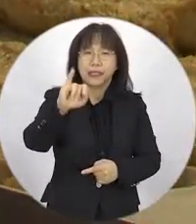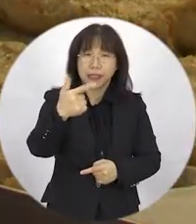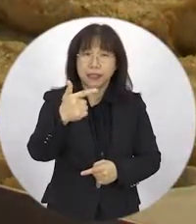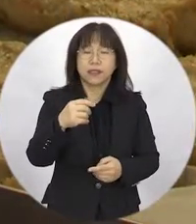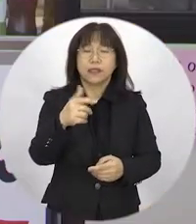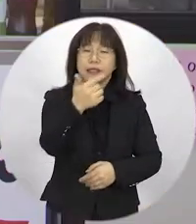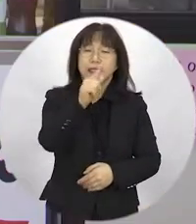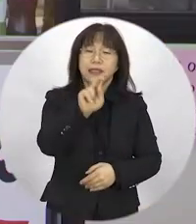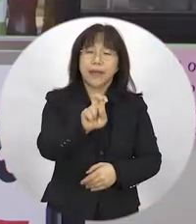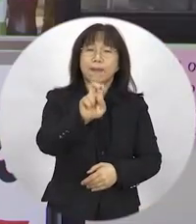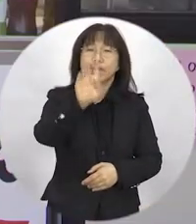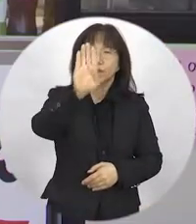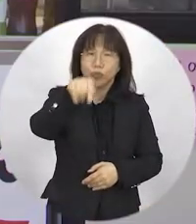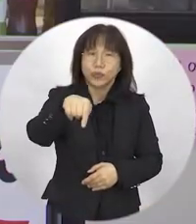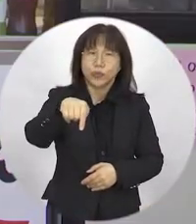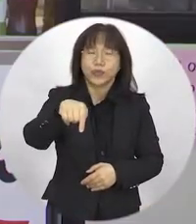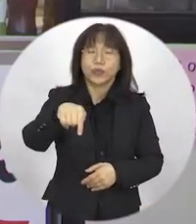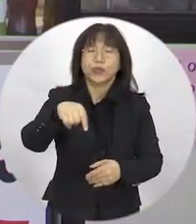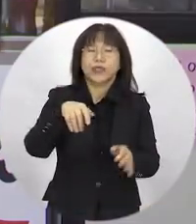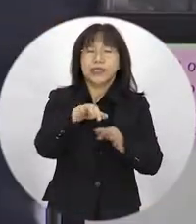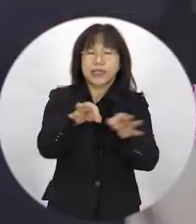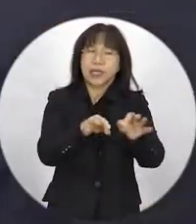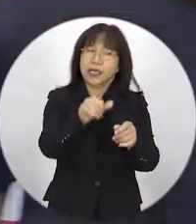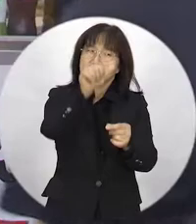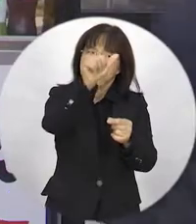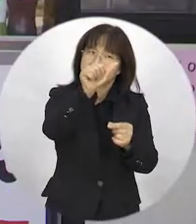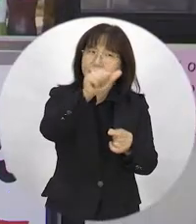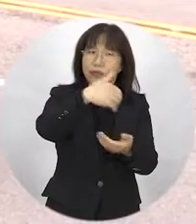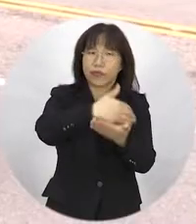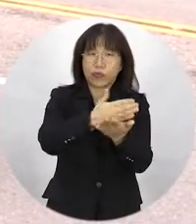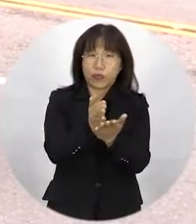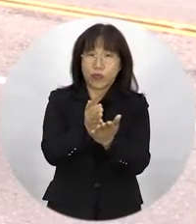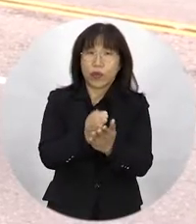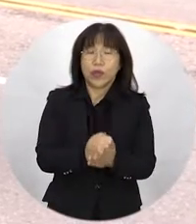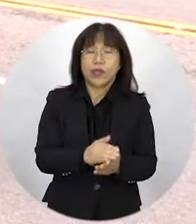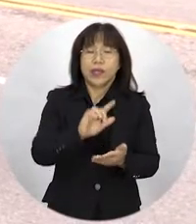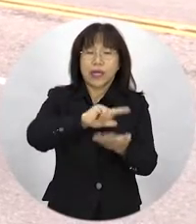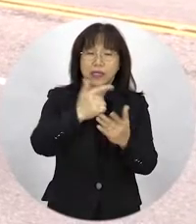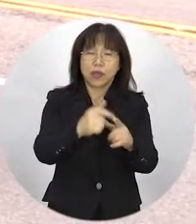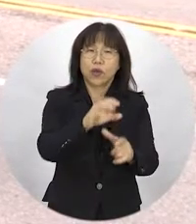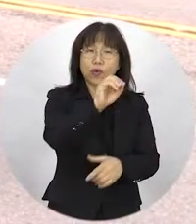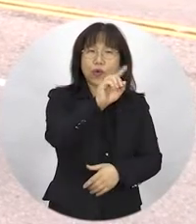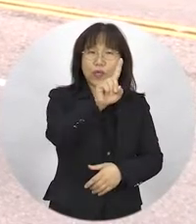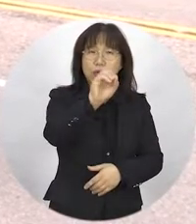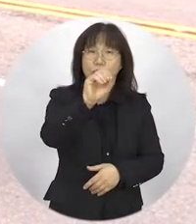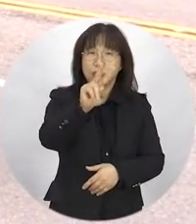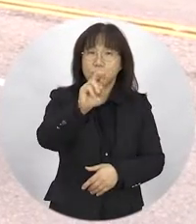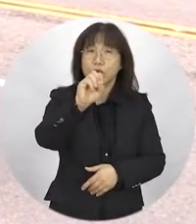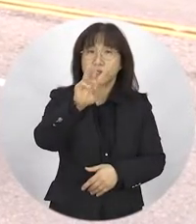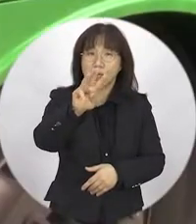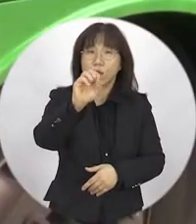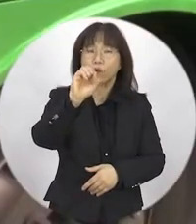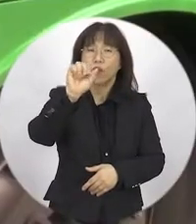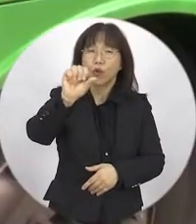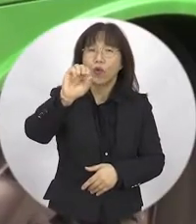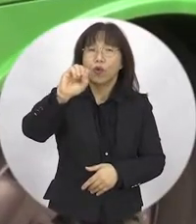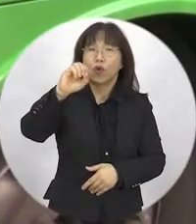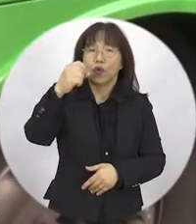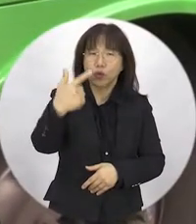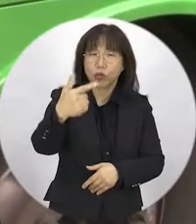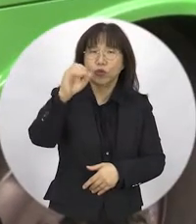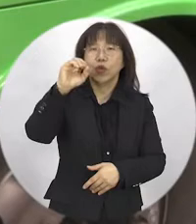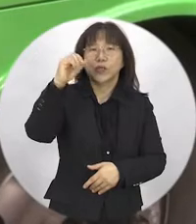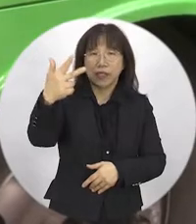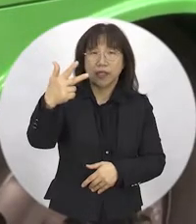방신전통시장, 남부골목시장 등 다섯 곳이며 강서 010203, 050607번 등 6개